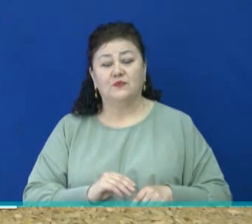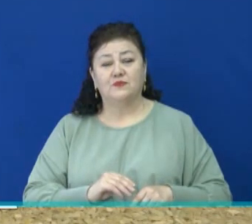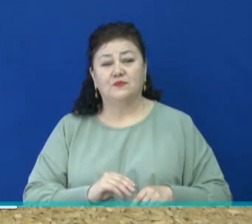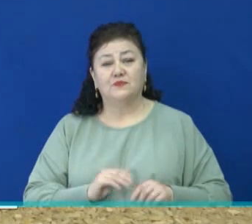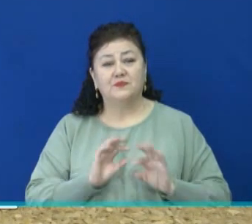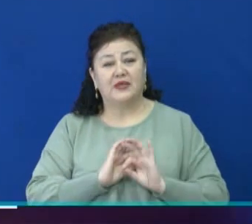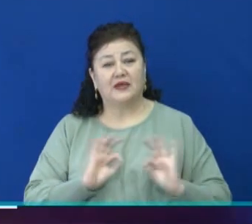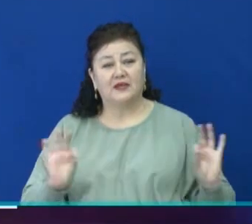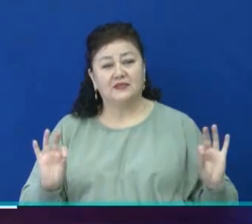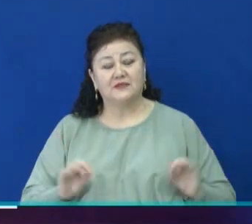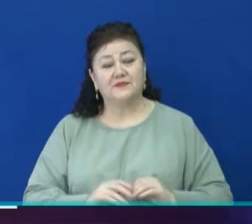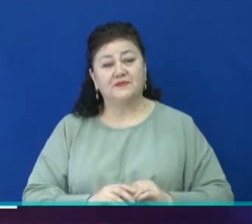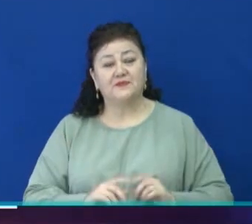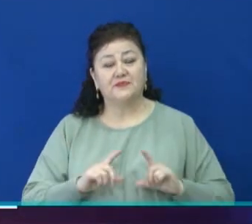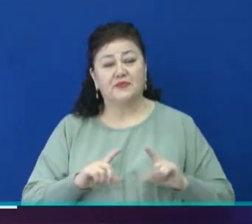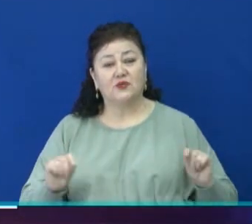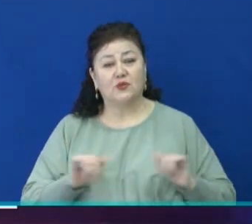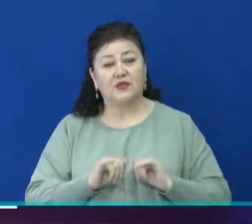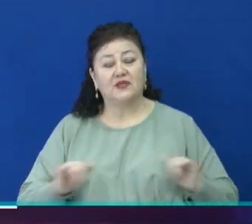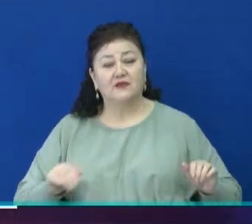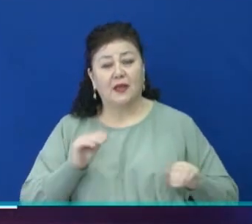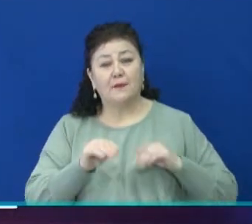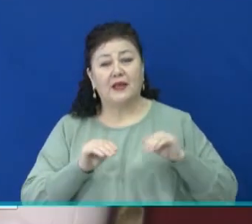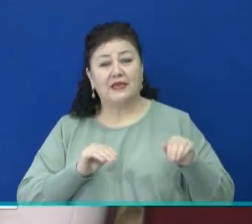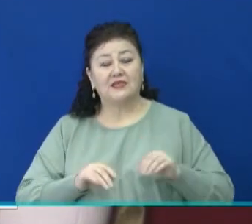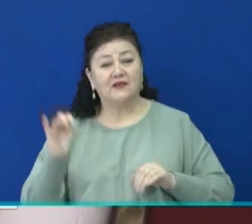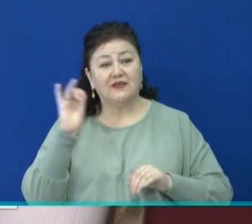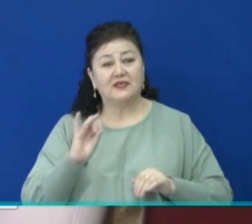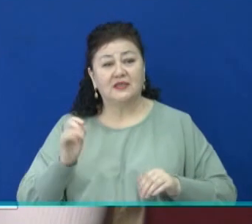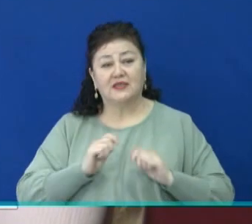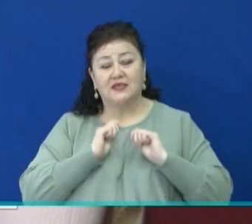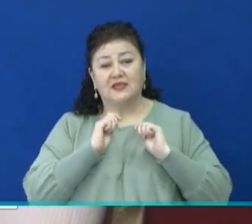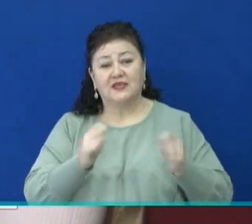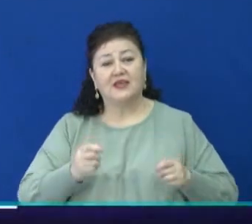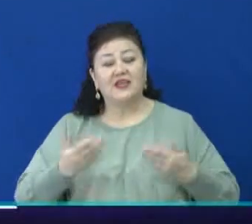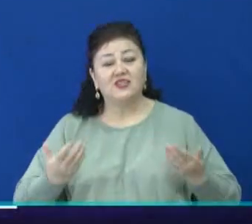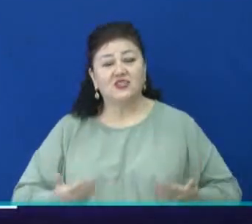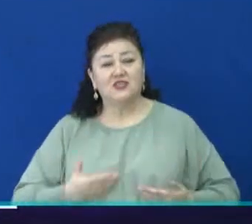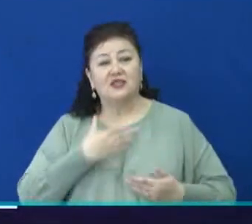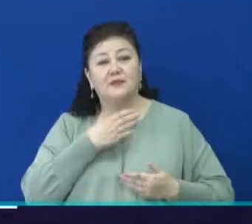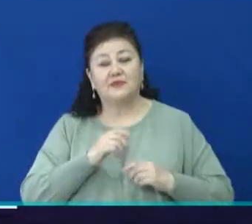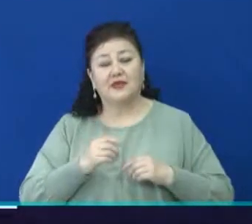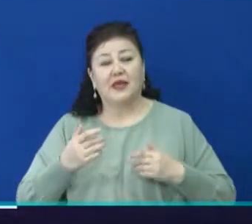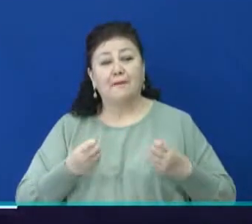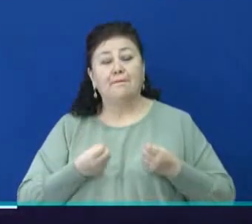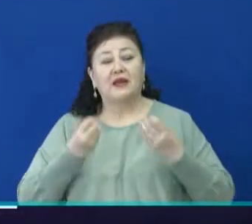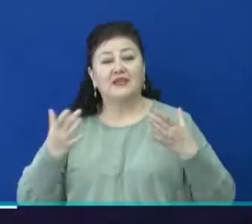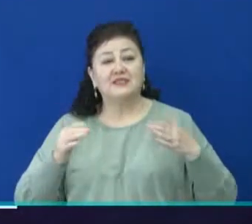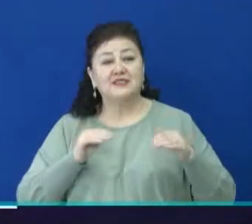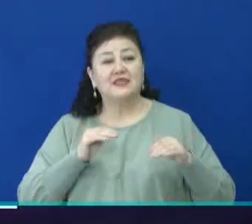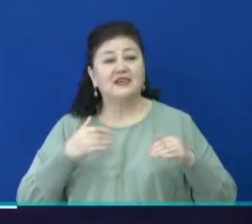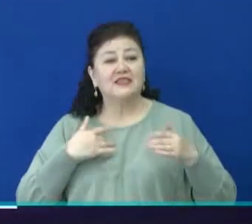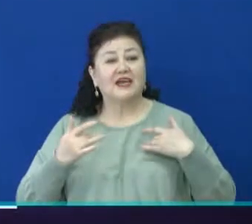очень прекрасно. Школа развития балетного искусства в семье каждый год дарит жителям города праздник танца. Фестиваль всегда пользуется